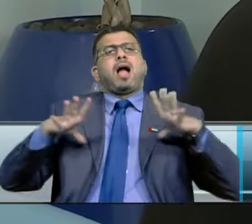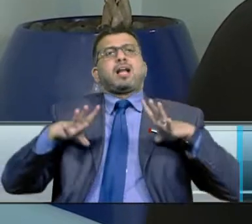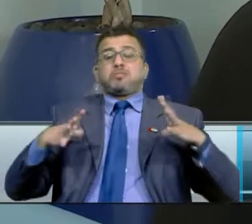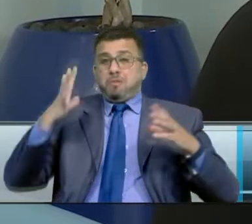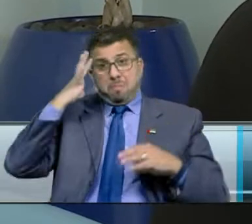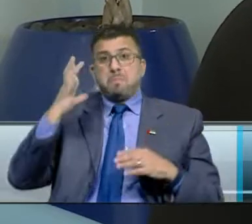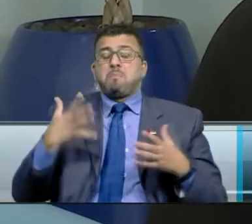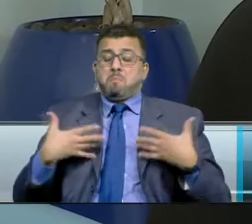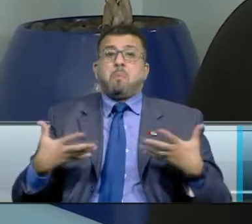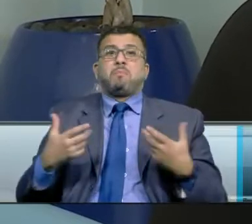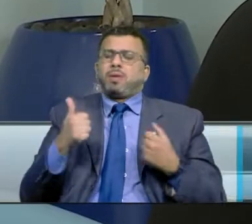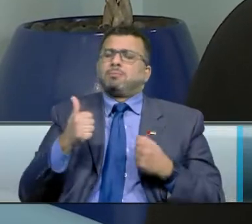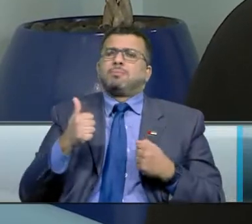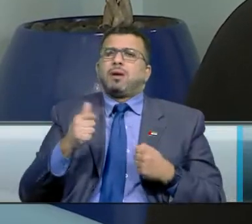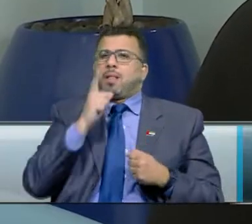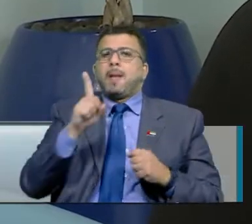نفس الوقت.